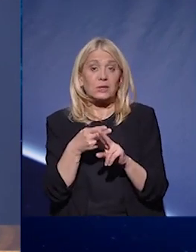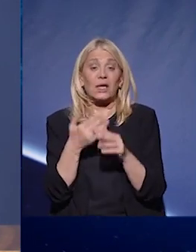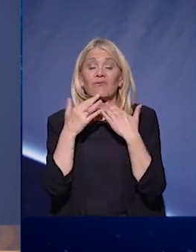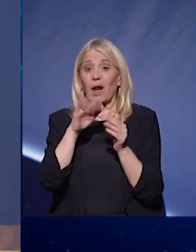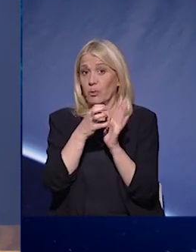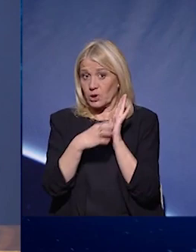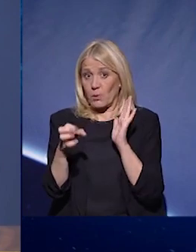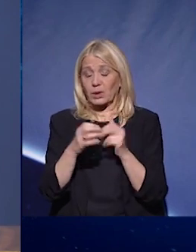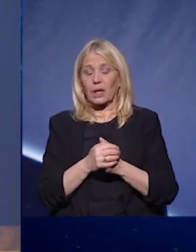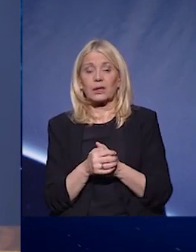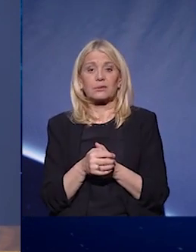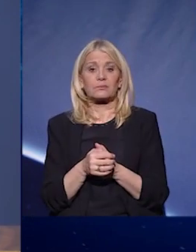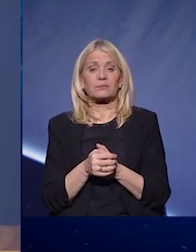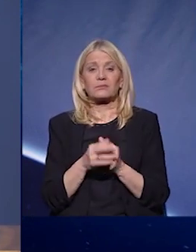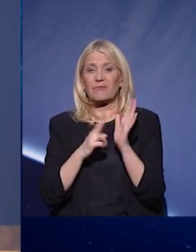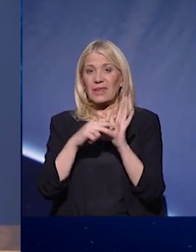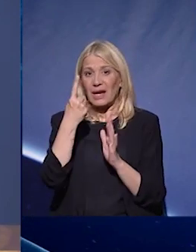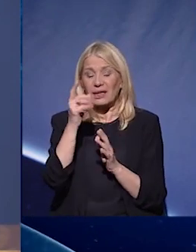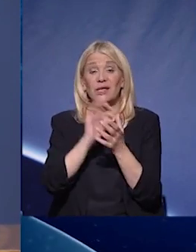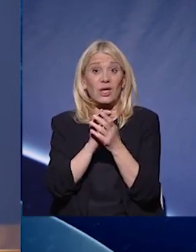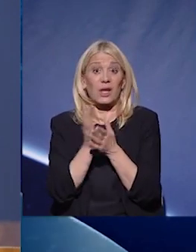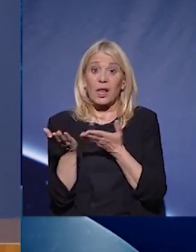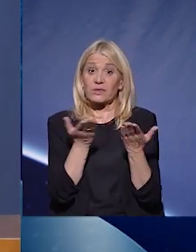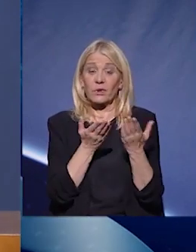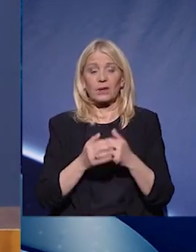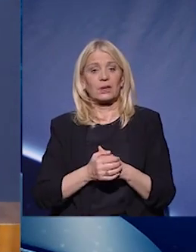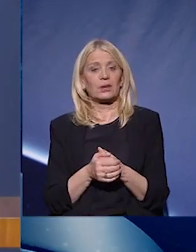možemo dalje. N1, Žaklina, izvolite.